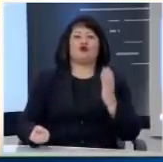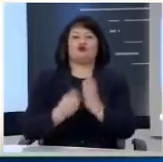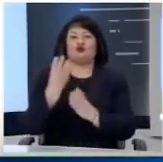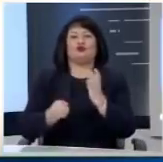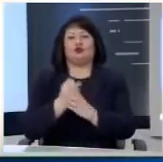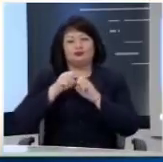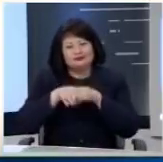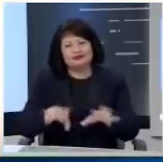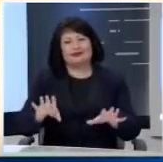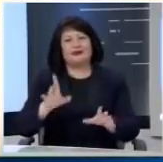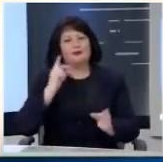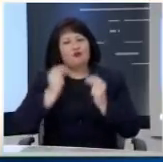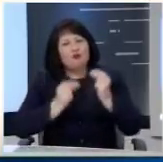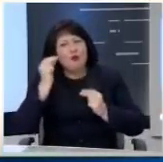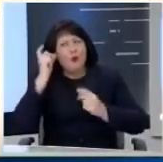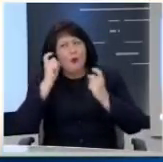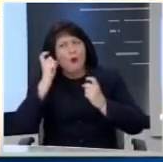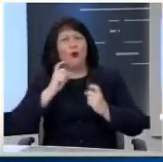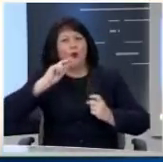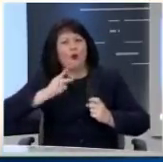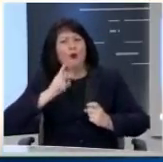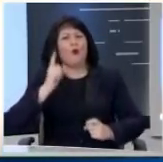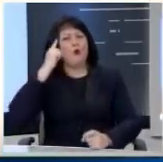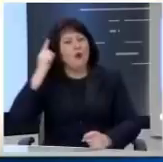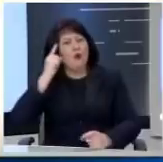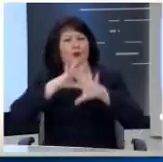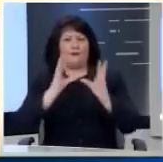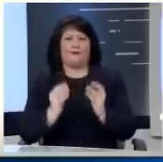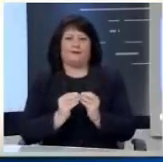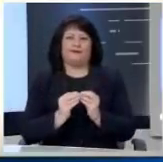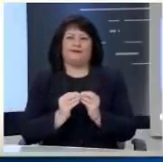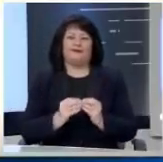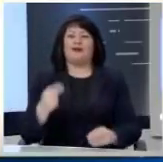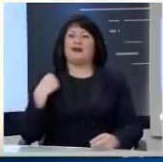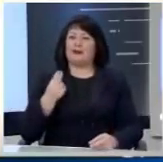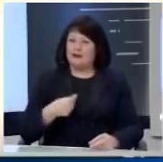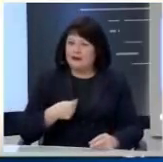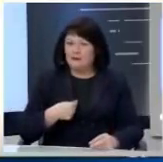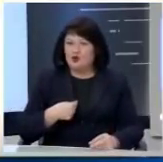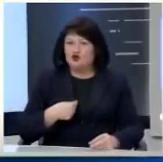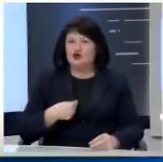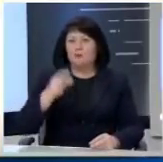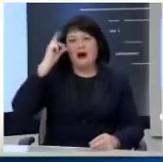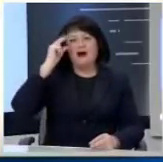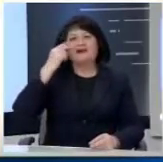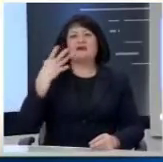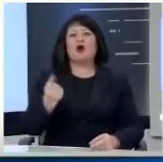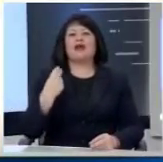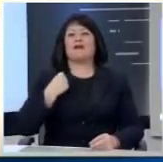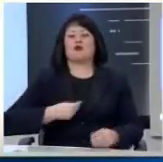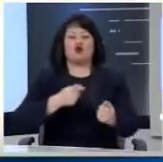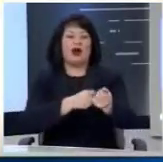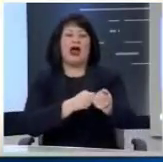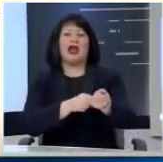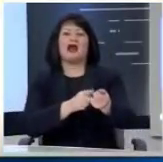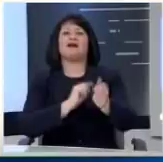ιδέες, νέοι προβληματισμοί, νέες απαντήσεις. Ο δημόσιος και καθολικός χαρακτήρας του Πανεπιστημίου είναι